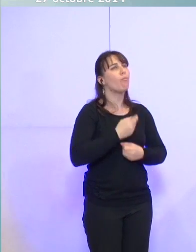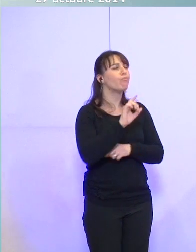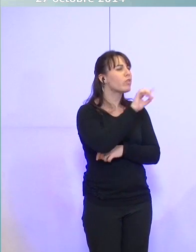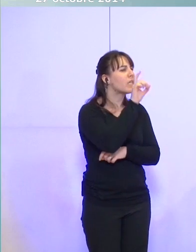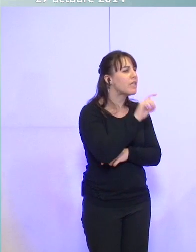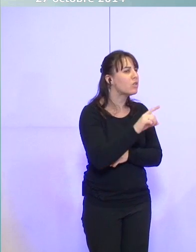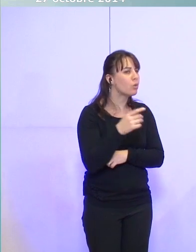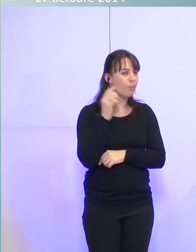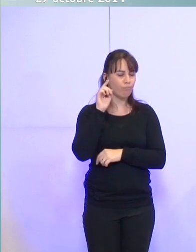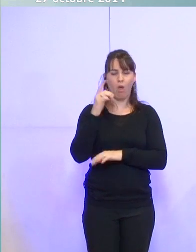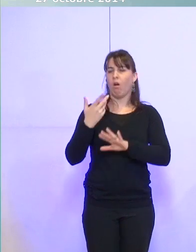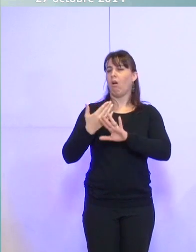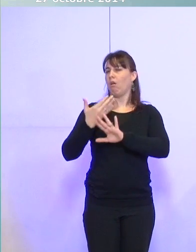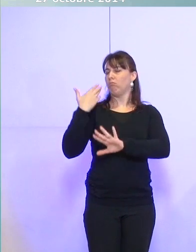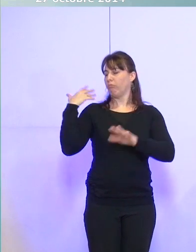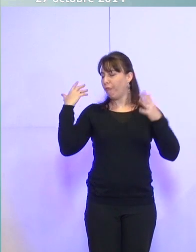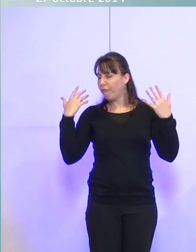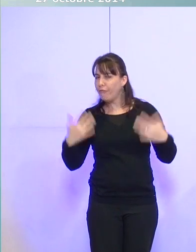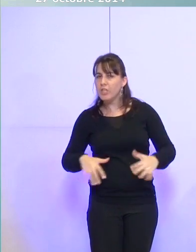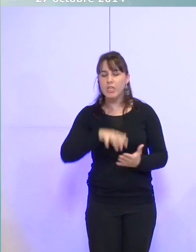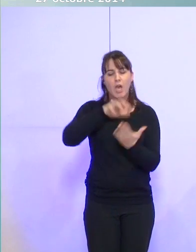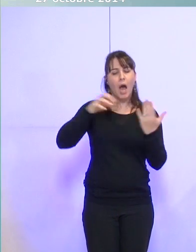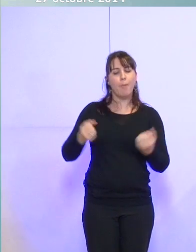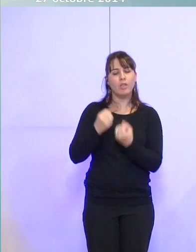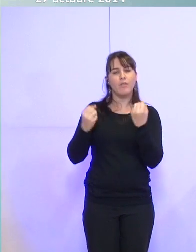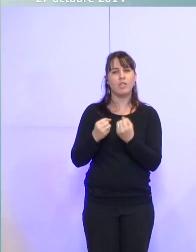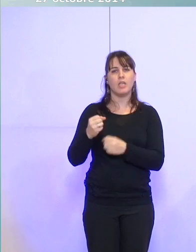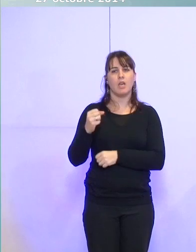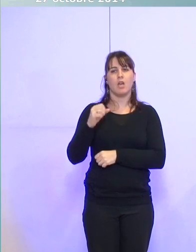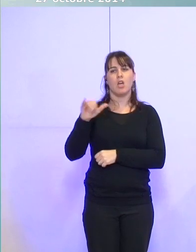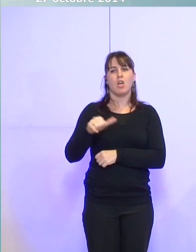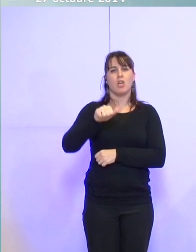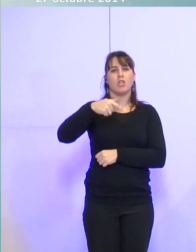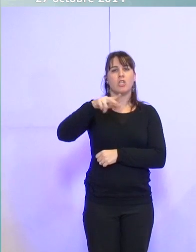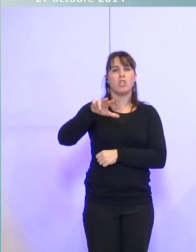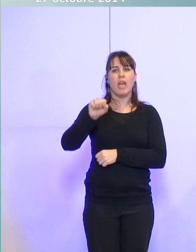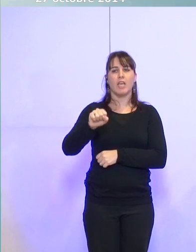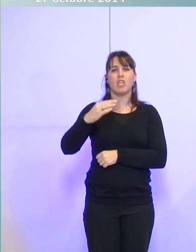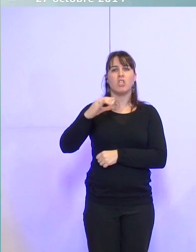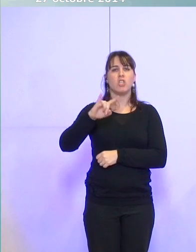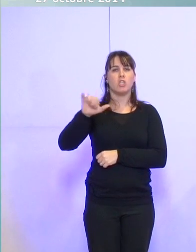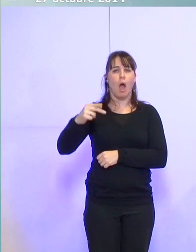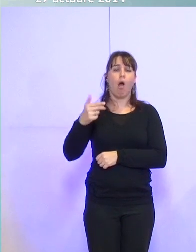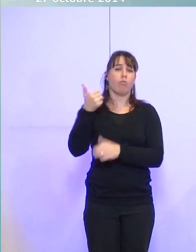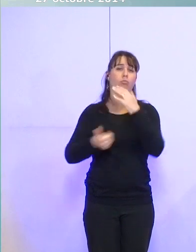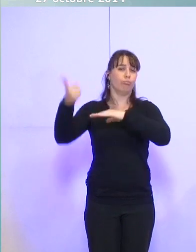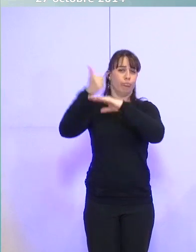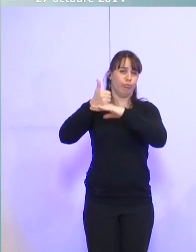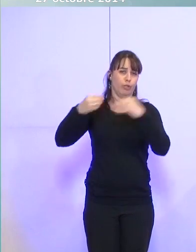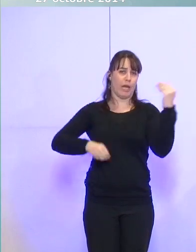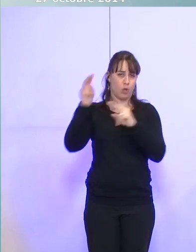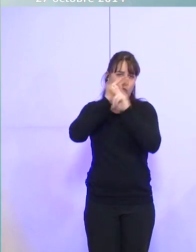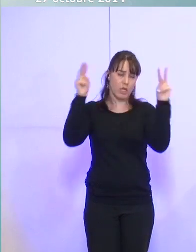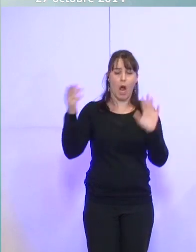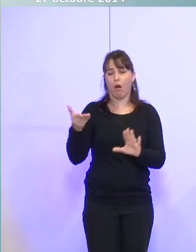là, maintenant, c'est le passé. Le rapport est fait par Jacques Schenck, directeur général de tout ça. Donc, le rapport est très élogieux. Il n'y a effectivement aucune raison